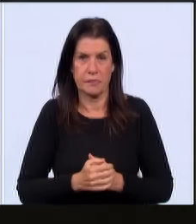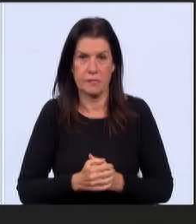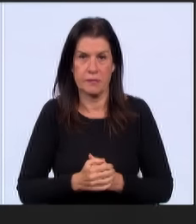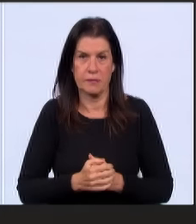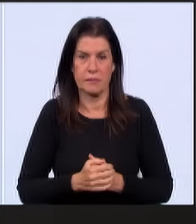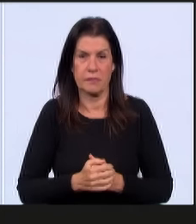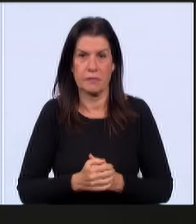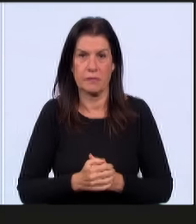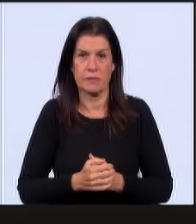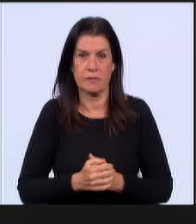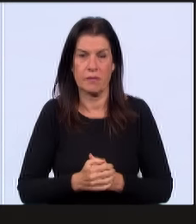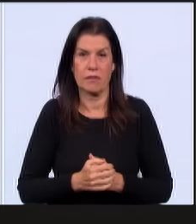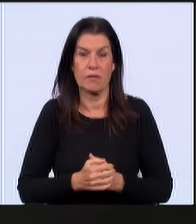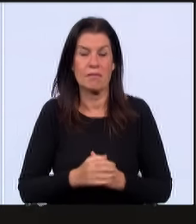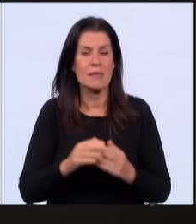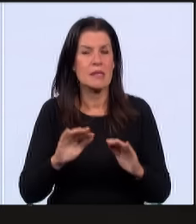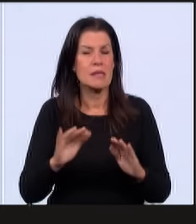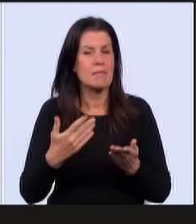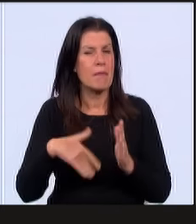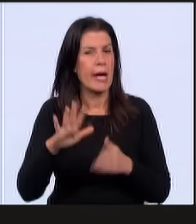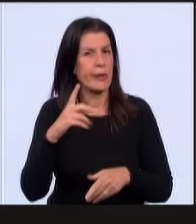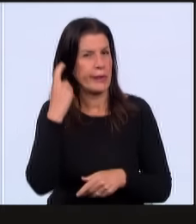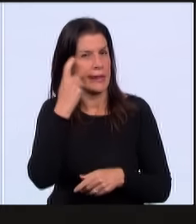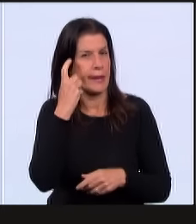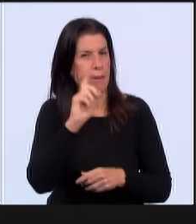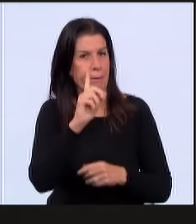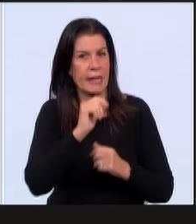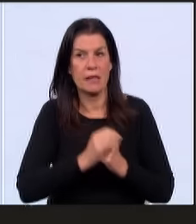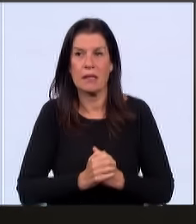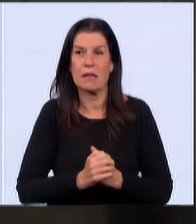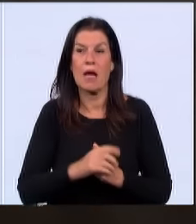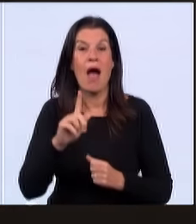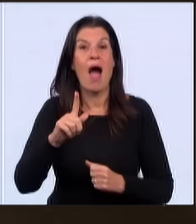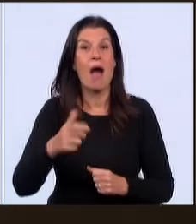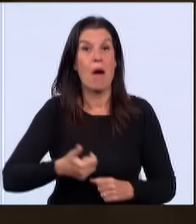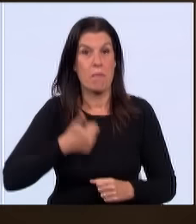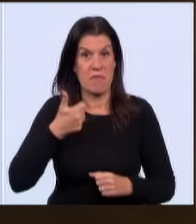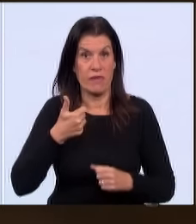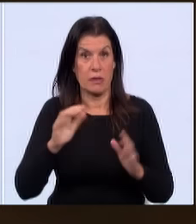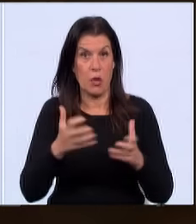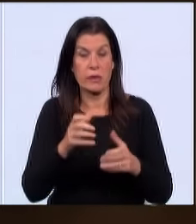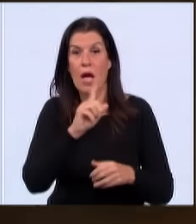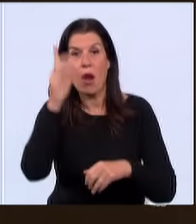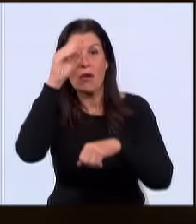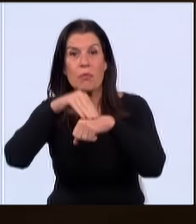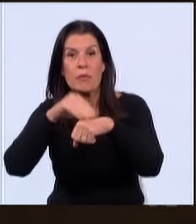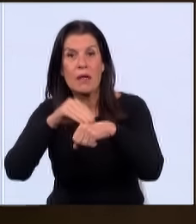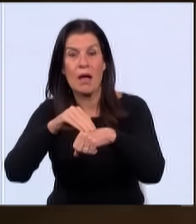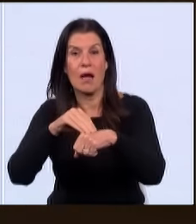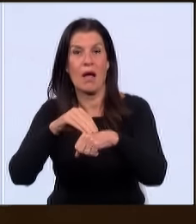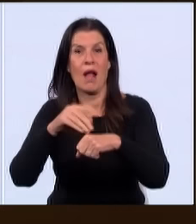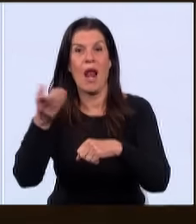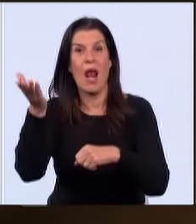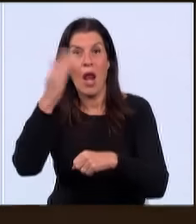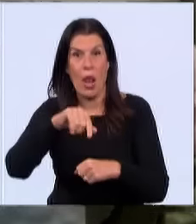עוד יותר מטריד, מפקדת האוגדה לא מזהירה בסיסים סמוכים שהמחבלים עשויים להגיע גם אליהם. מן הסתם, לא העלו על דעתם